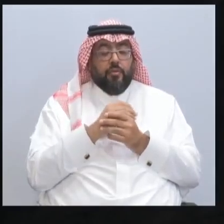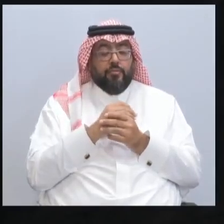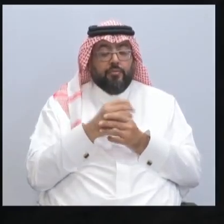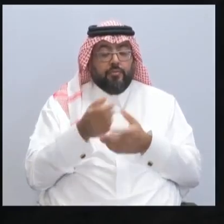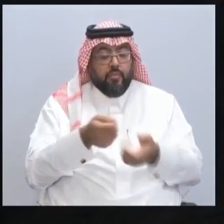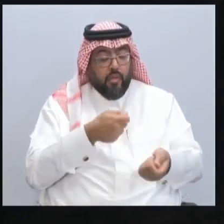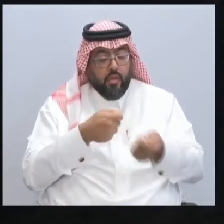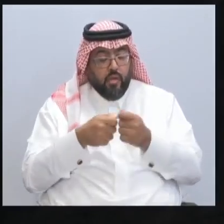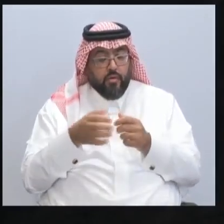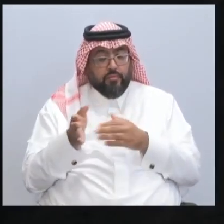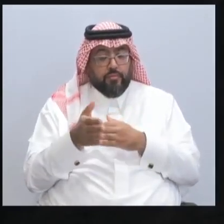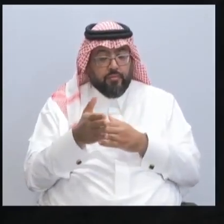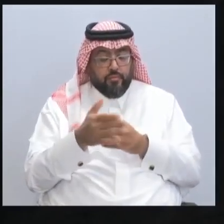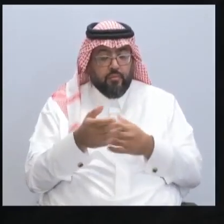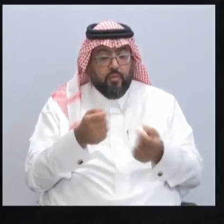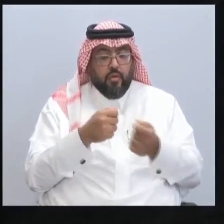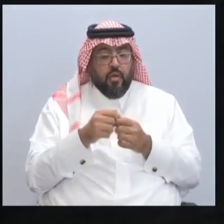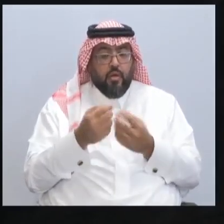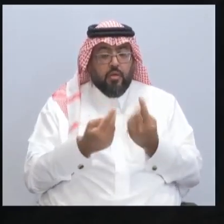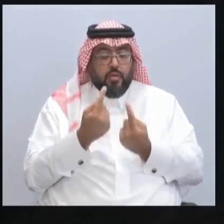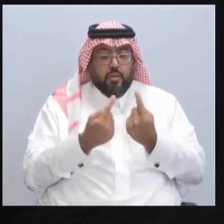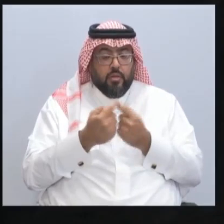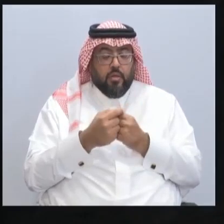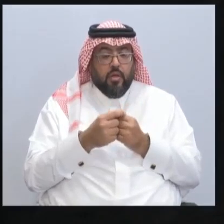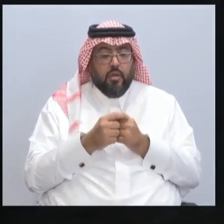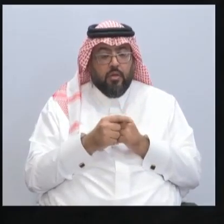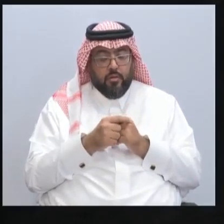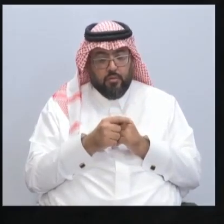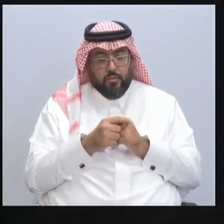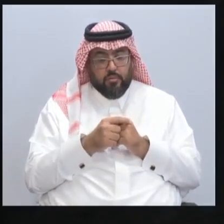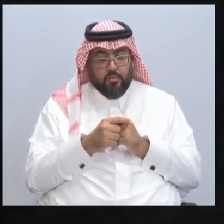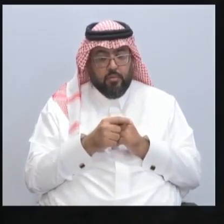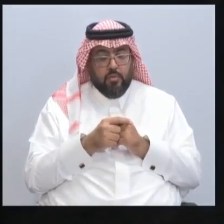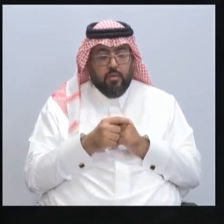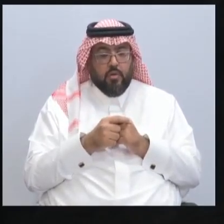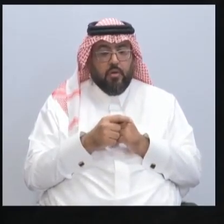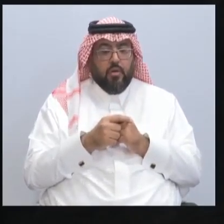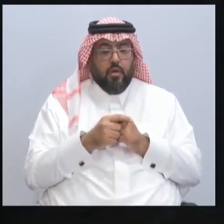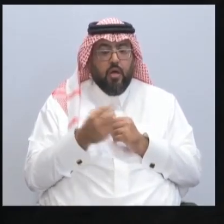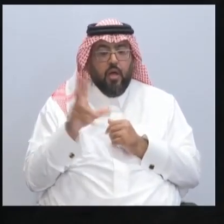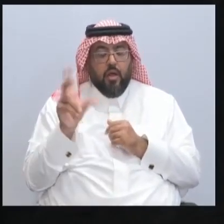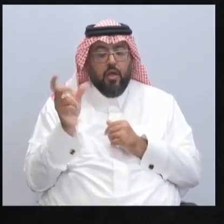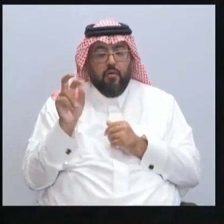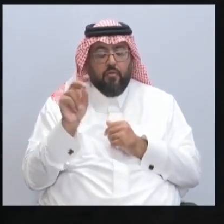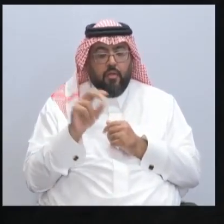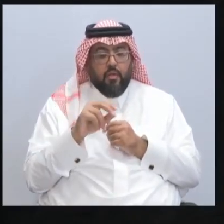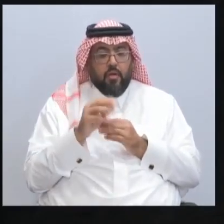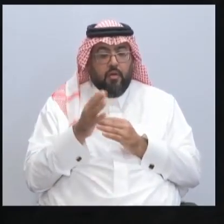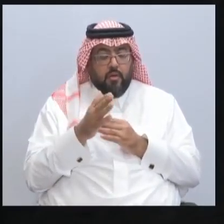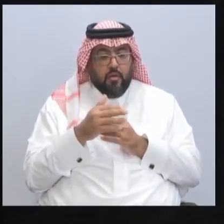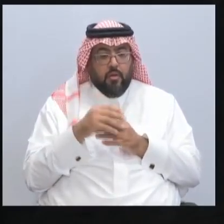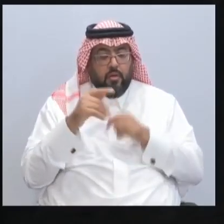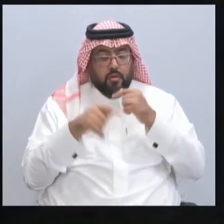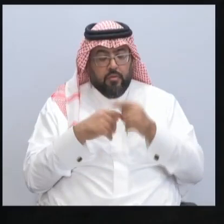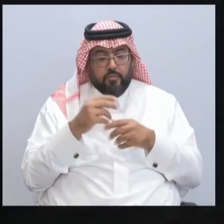واضح من البحر الزراعه مربوط بالثروه الحيوانيه كذلك النفط والثروه المعدنيه